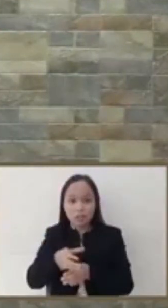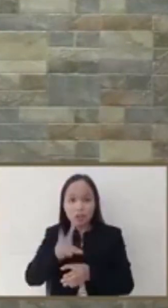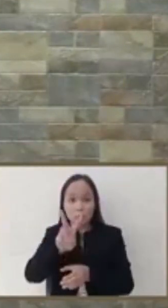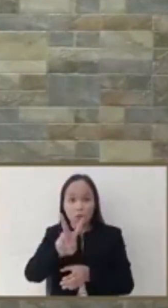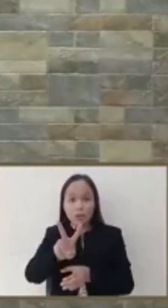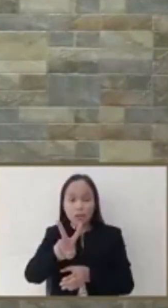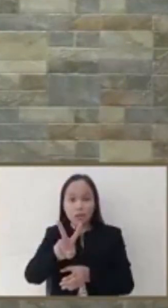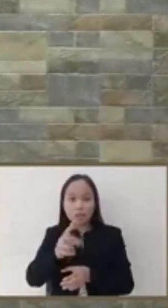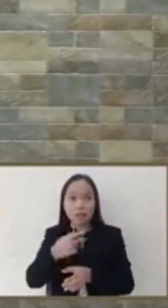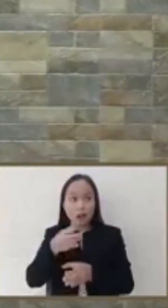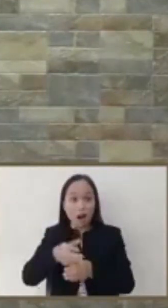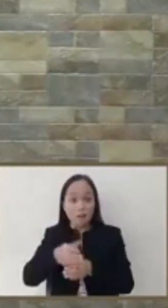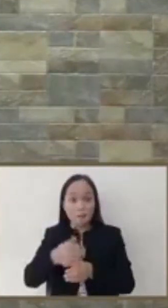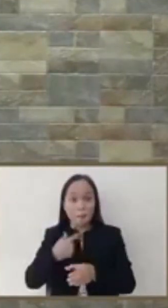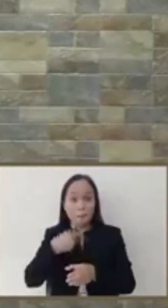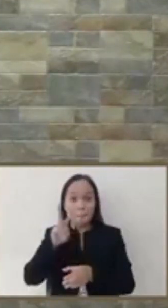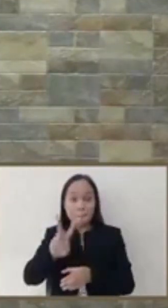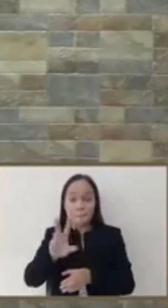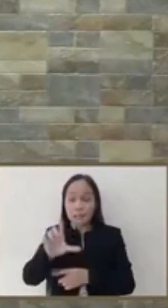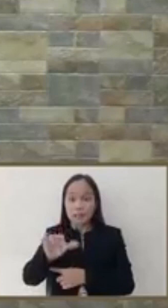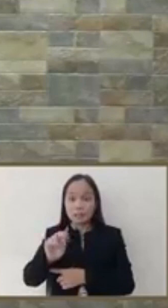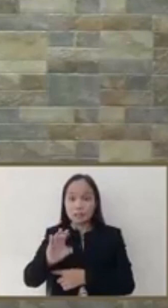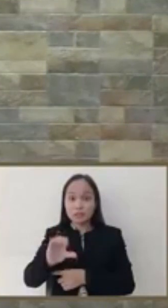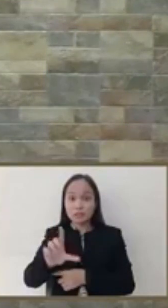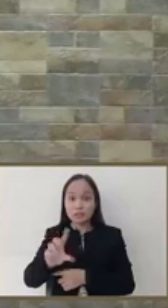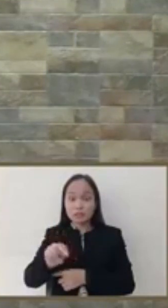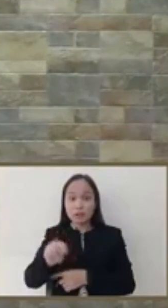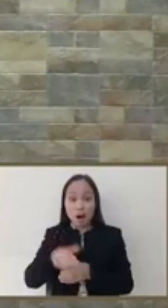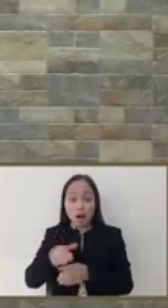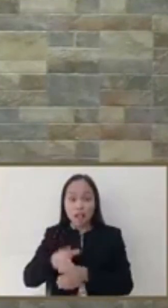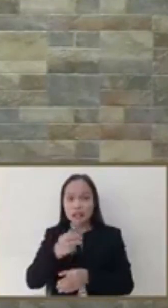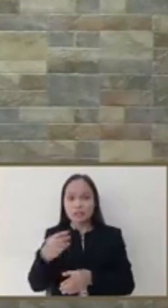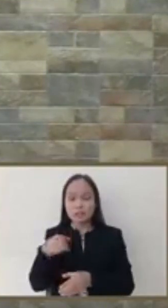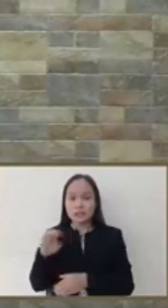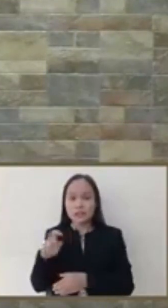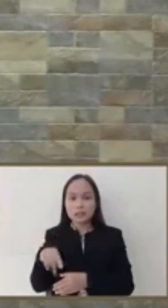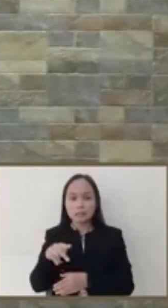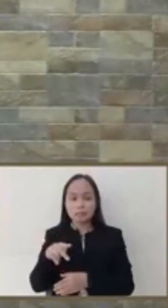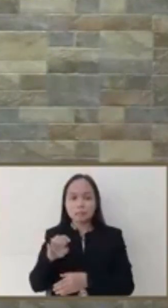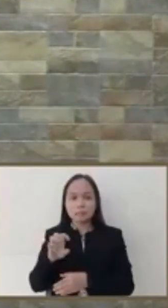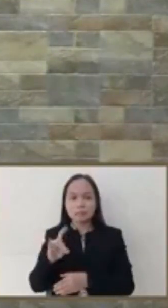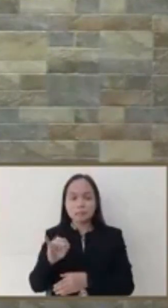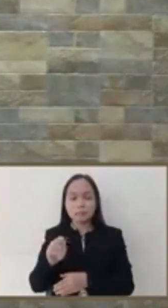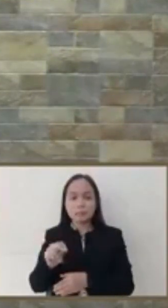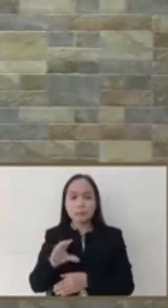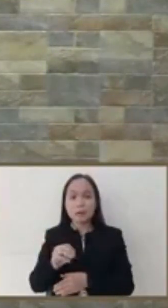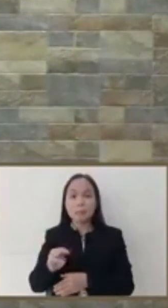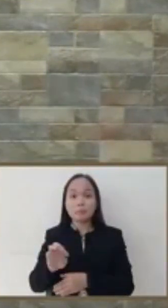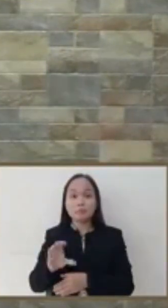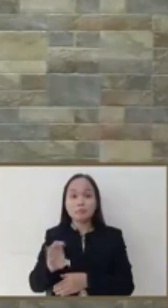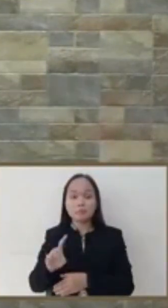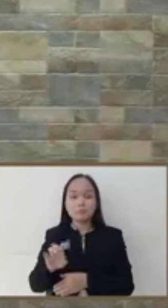2 Lincoln, may isang Expedition, may isang Mercedes na